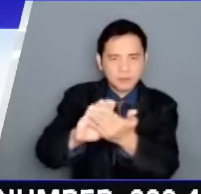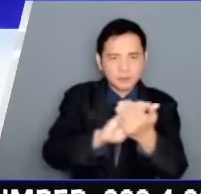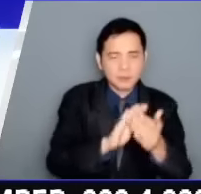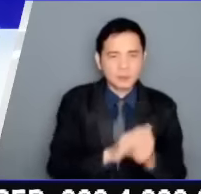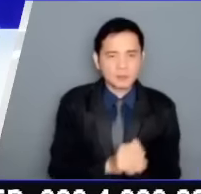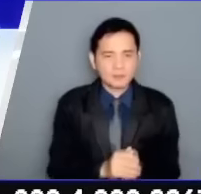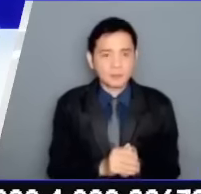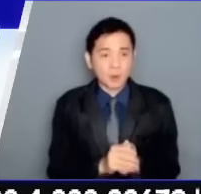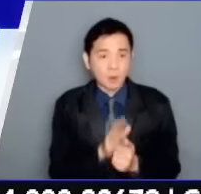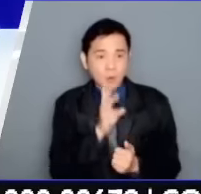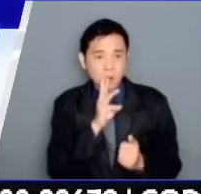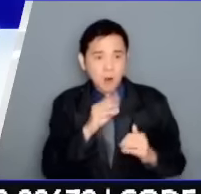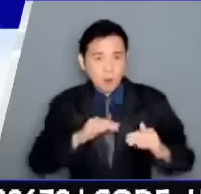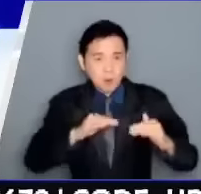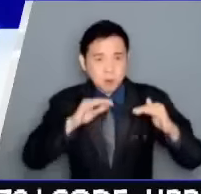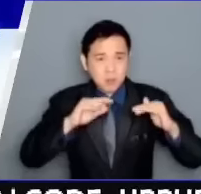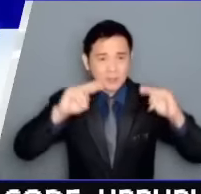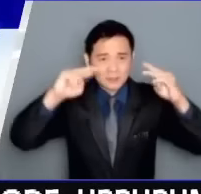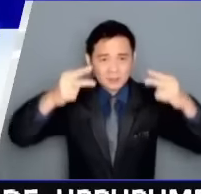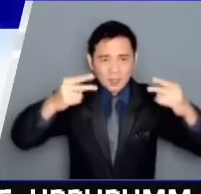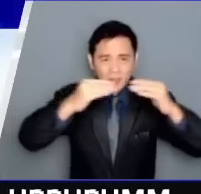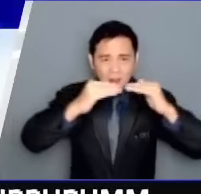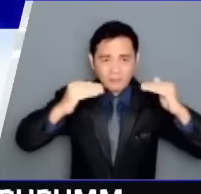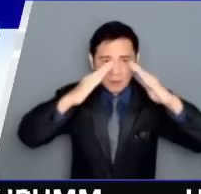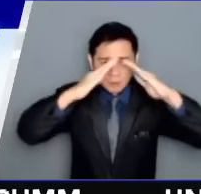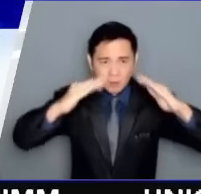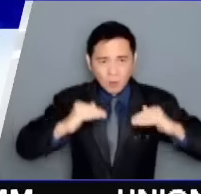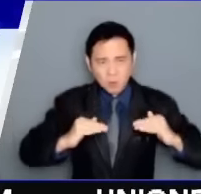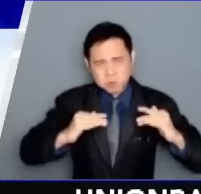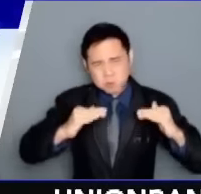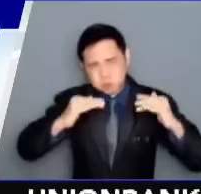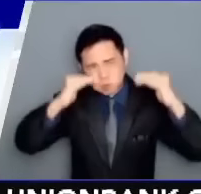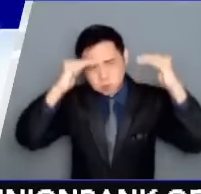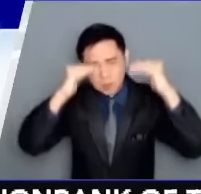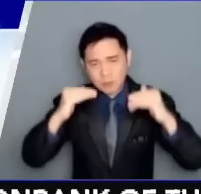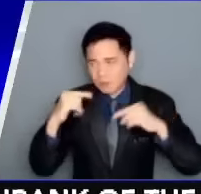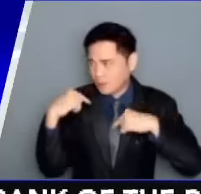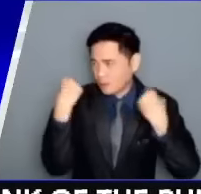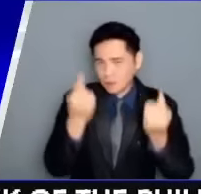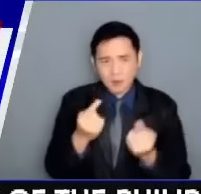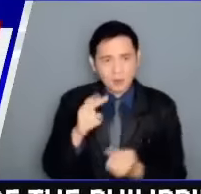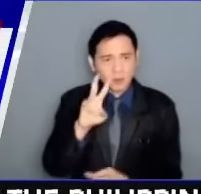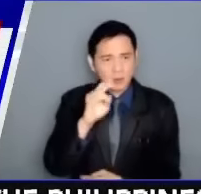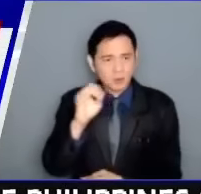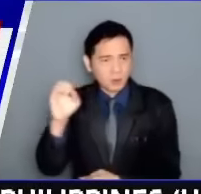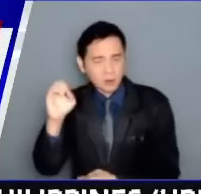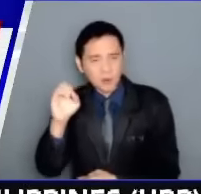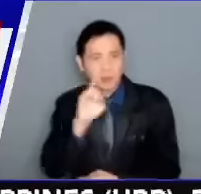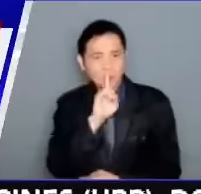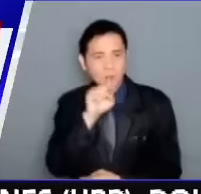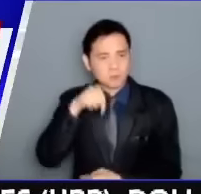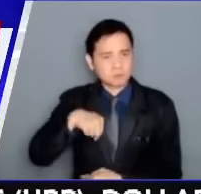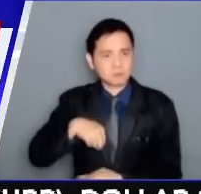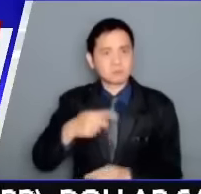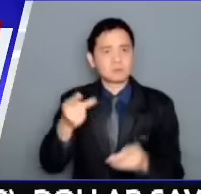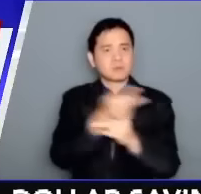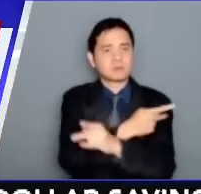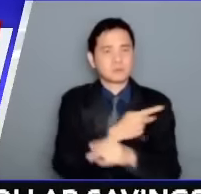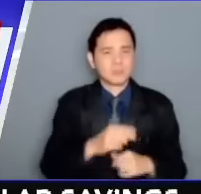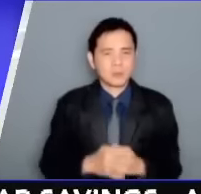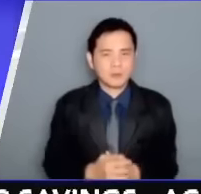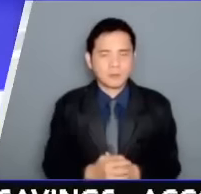tubig 2009 pa raw nila huling naranasan ng ganitong katinding pagbaha hindi naman siya ganon kabilis dahan-dahan siya pero kasi